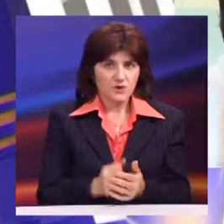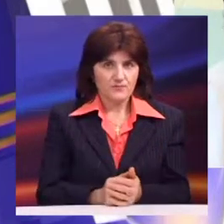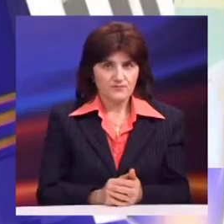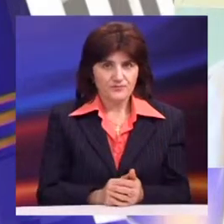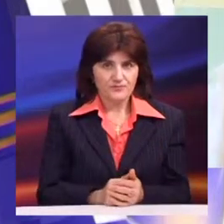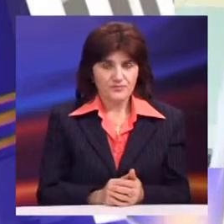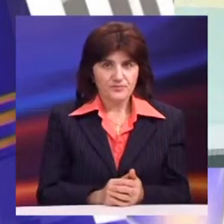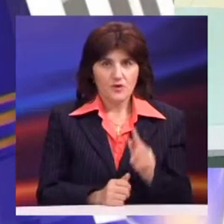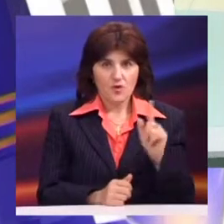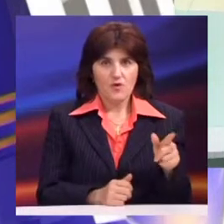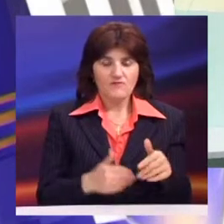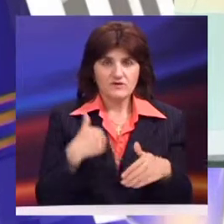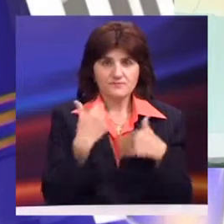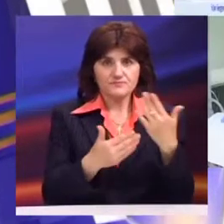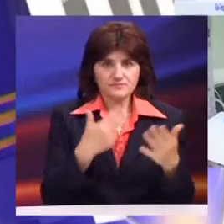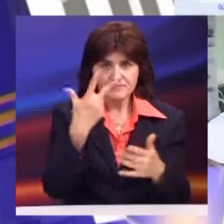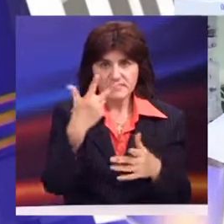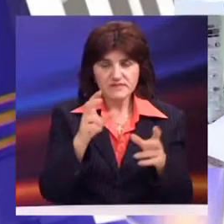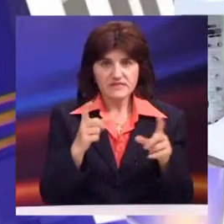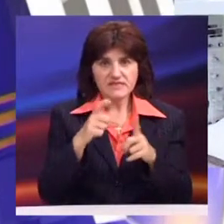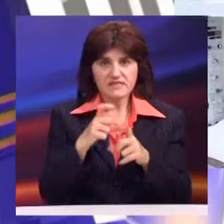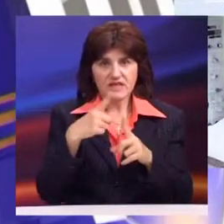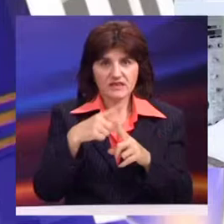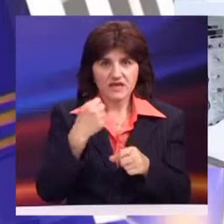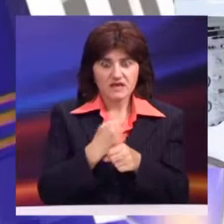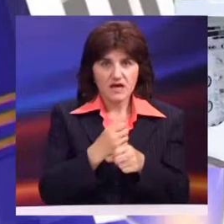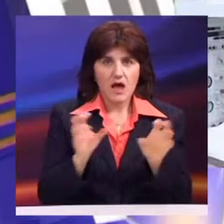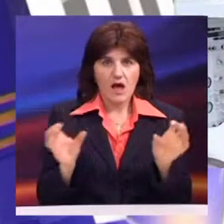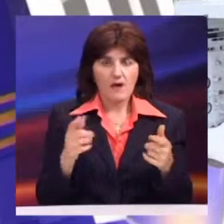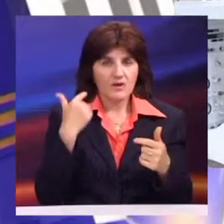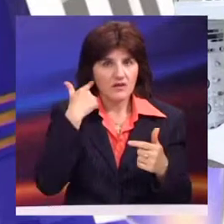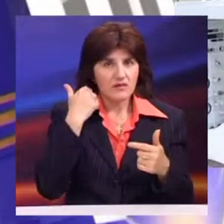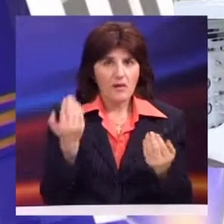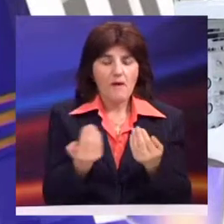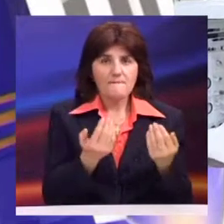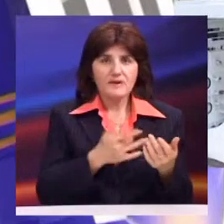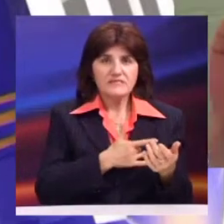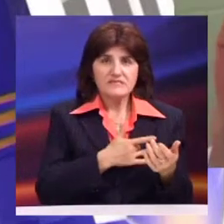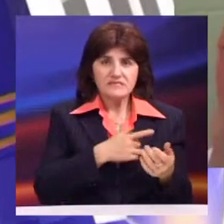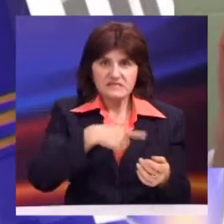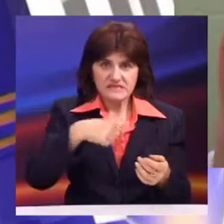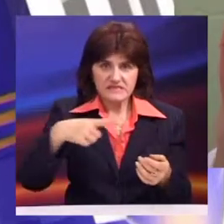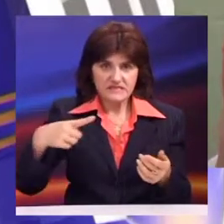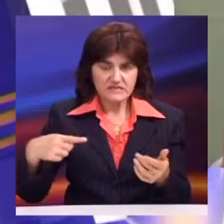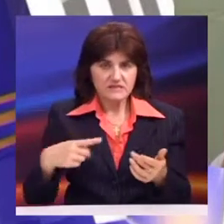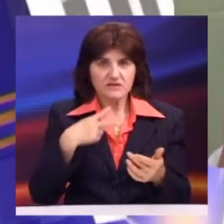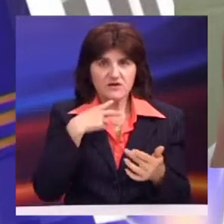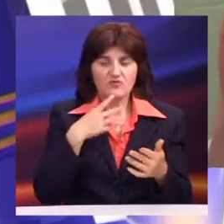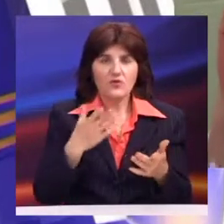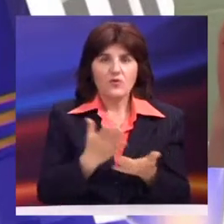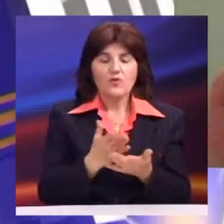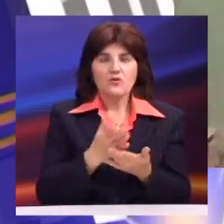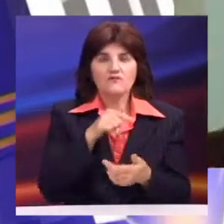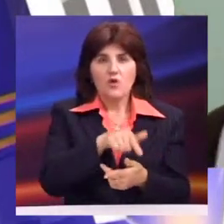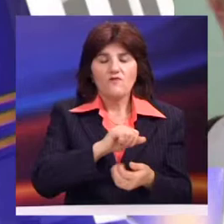rezultat. NIS-ova donacija, tri CTG aparata koji se koriste za nadgledanje rada bebinog srca samo su deo šire akcije NIS-a u